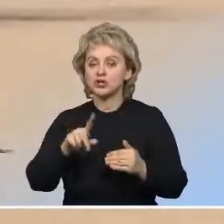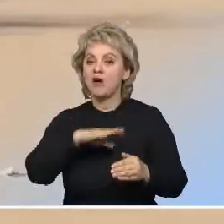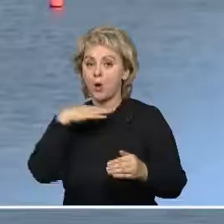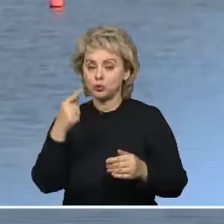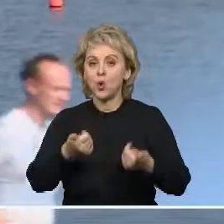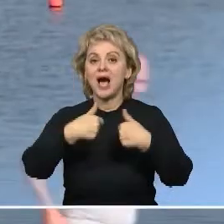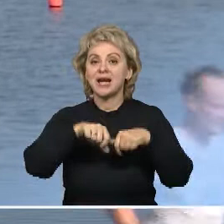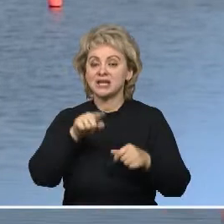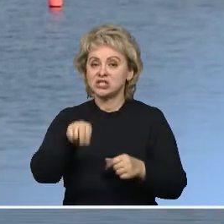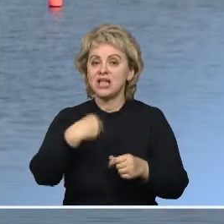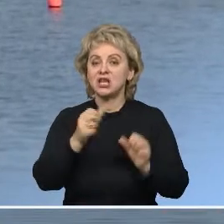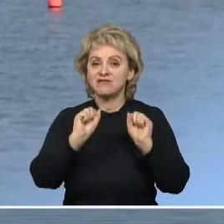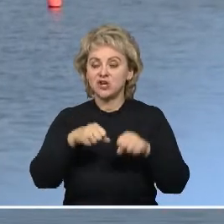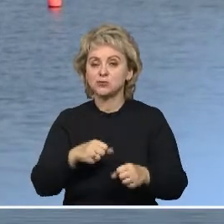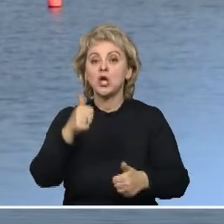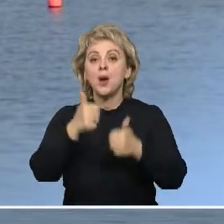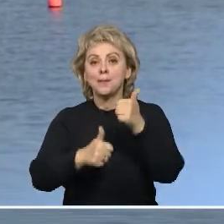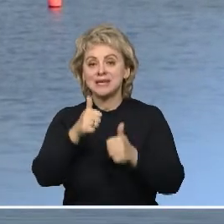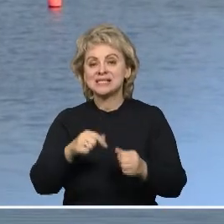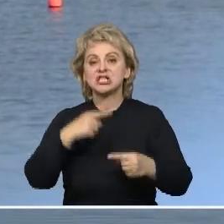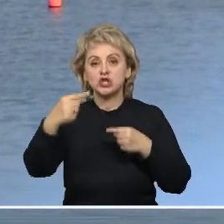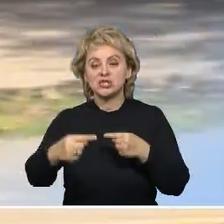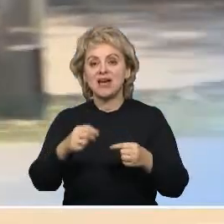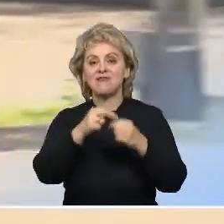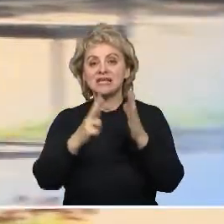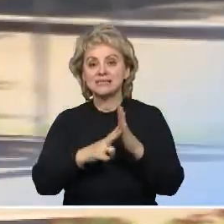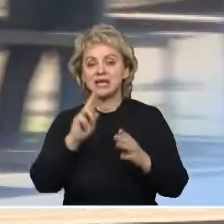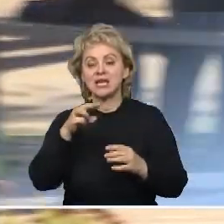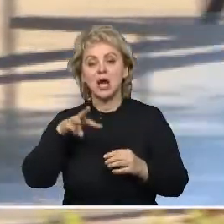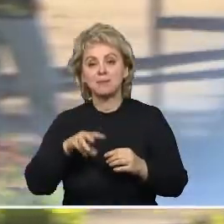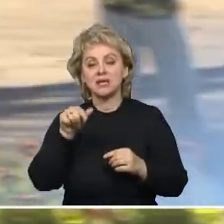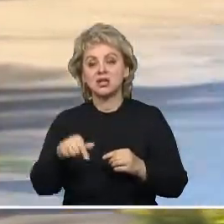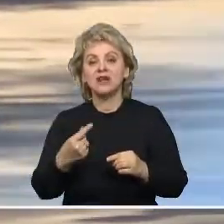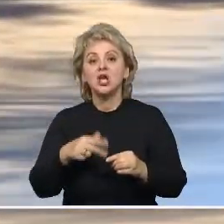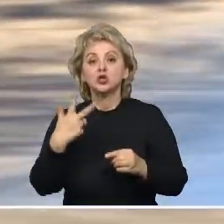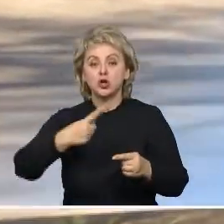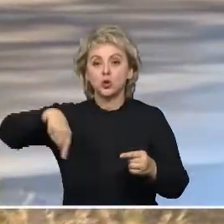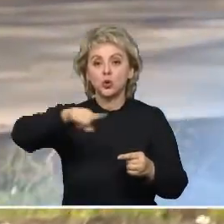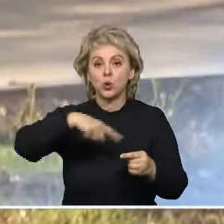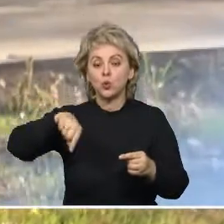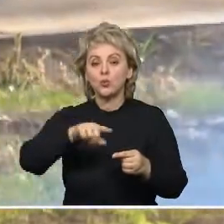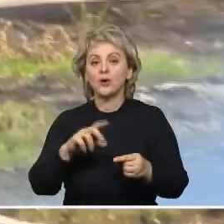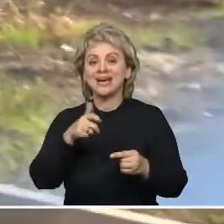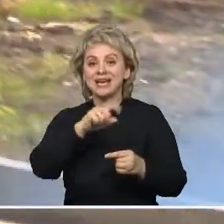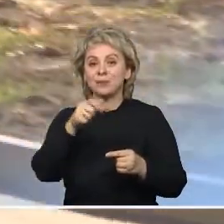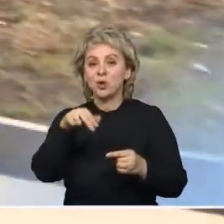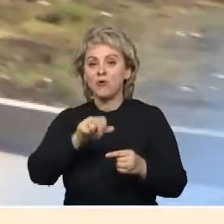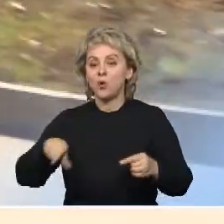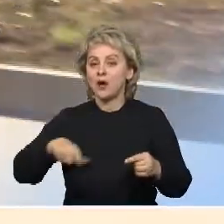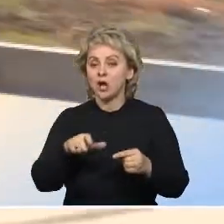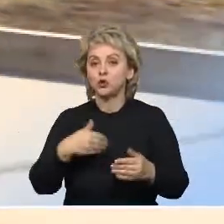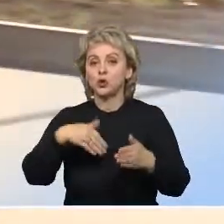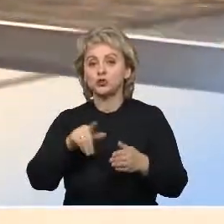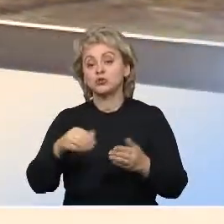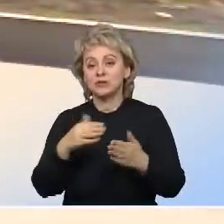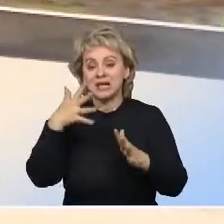много, организаторы дали возможность посоревноваться на дистанции 18 километров. На три круга по Гребному каналу у лучших уходит час